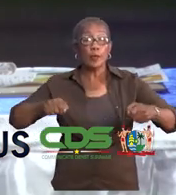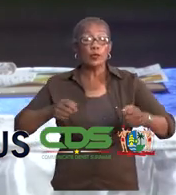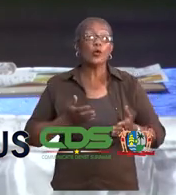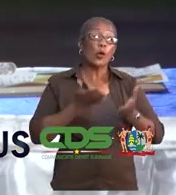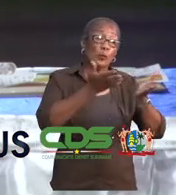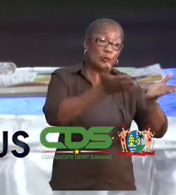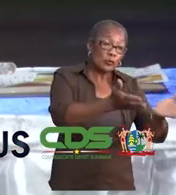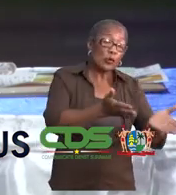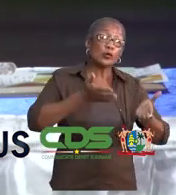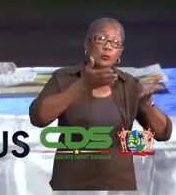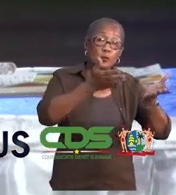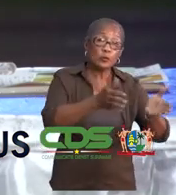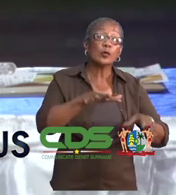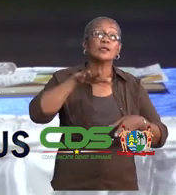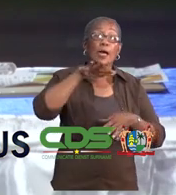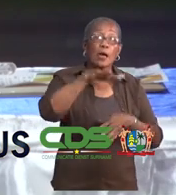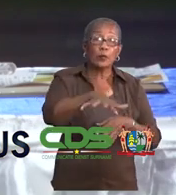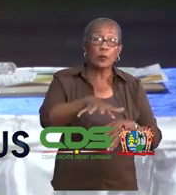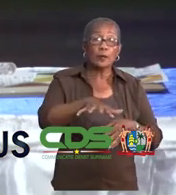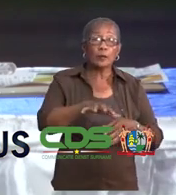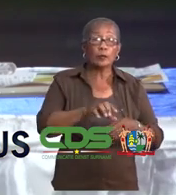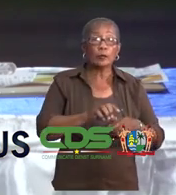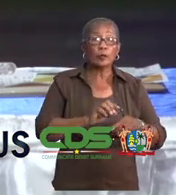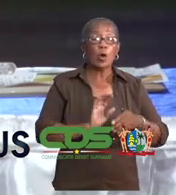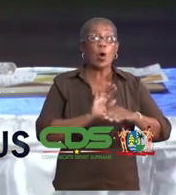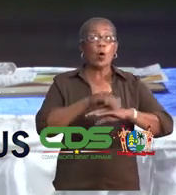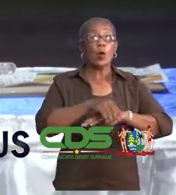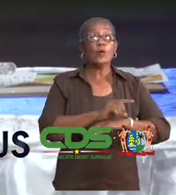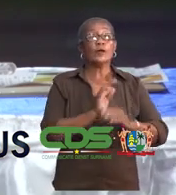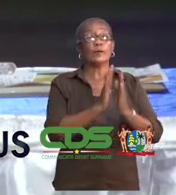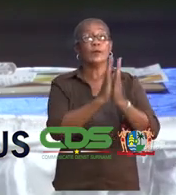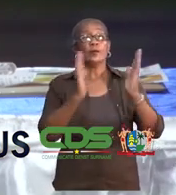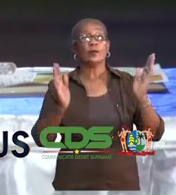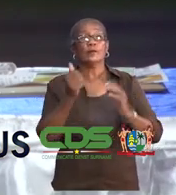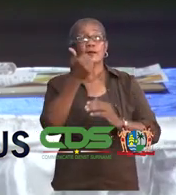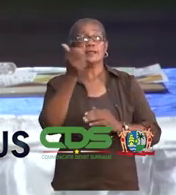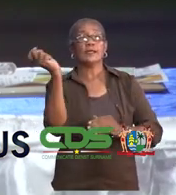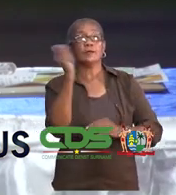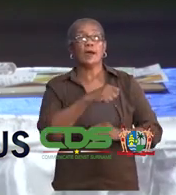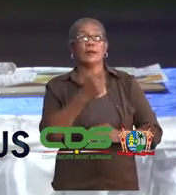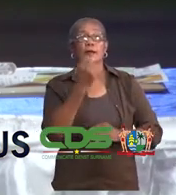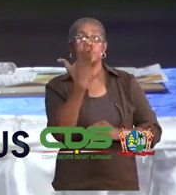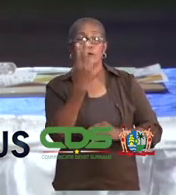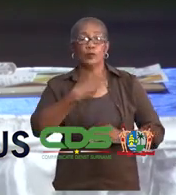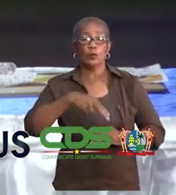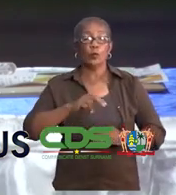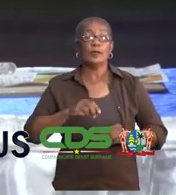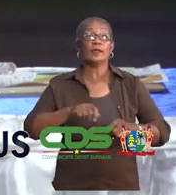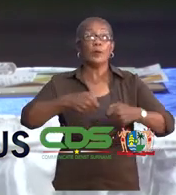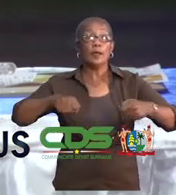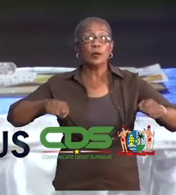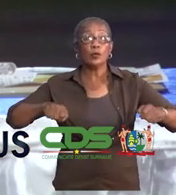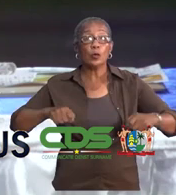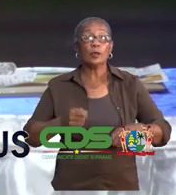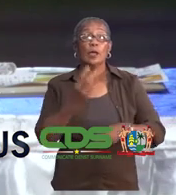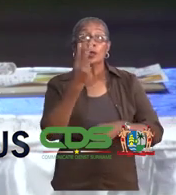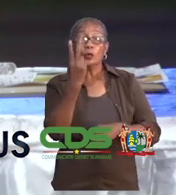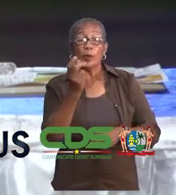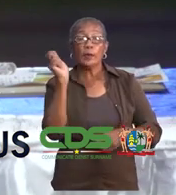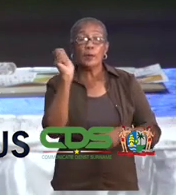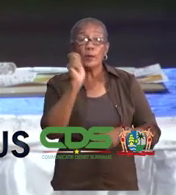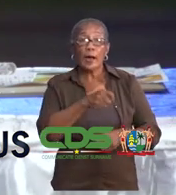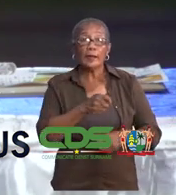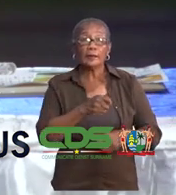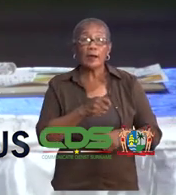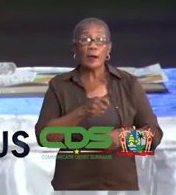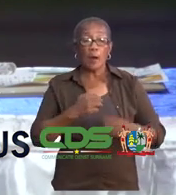is geraamd over een periode van 6 maanden. Nou, 500 miljoen mensen, dat is 2 maal de bevolking van